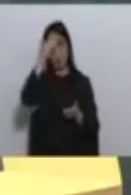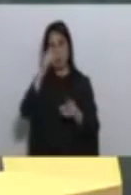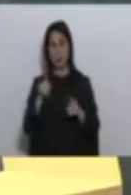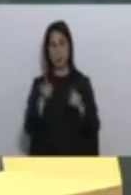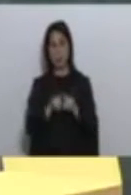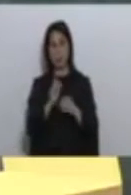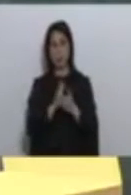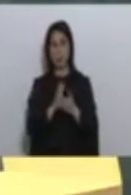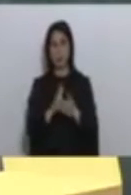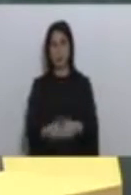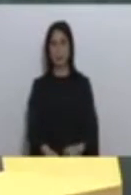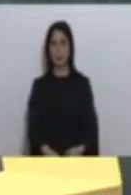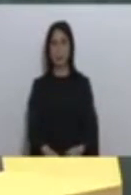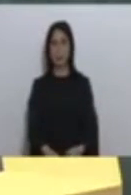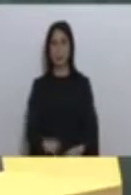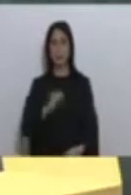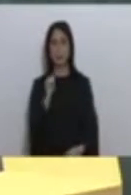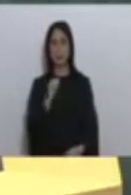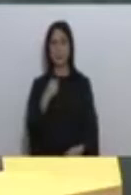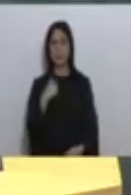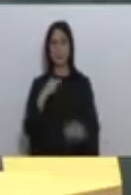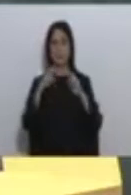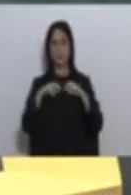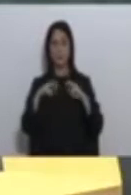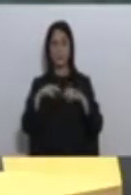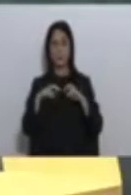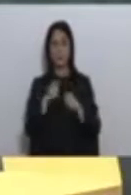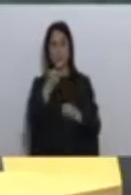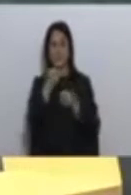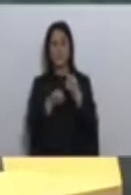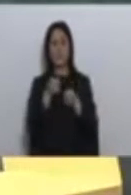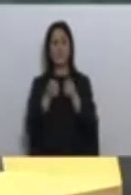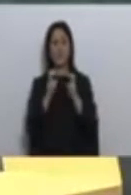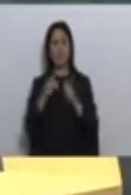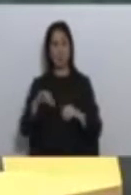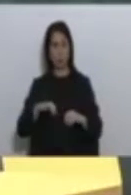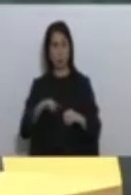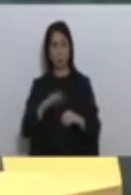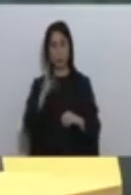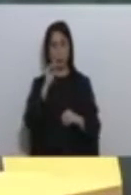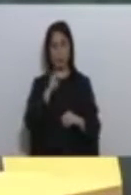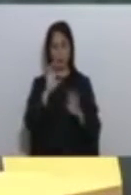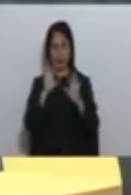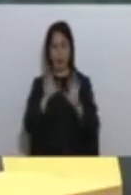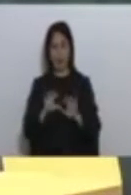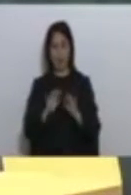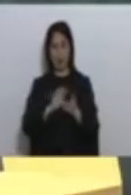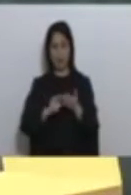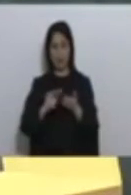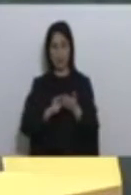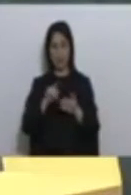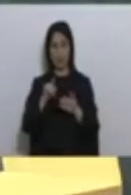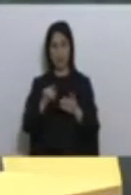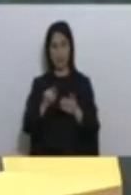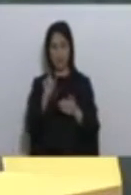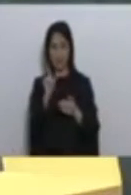eseti megobrebo chven vikhilav tsrilma khuliqnobas rodesats es kanoni daizera da es